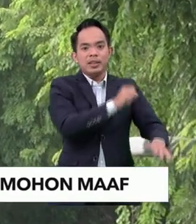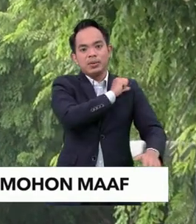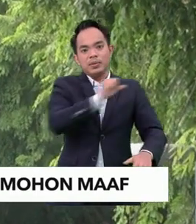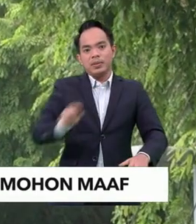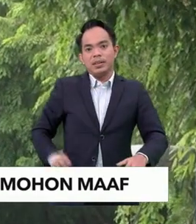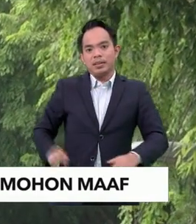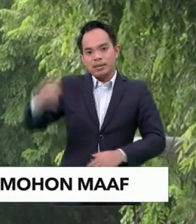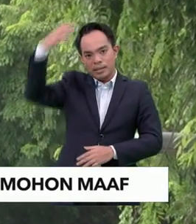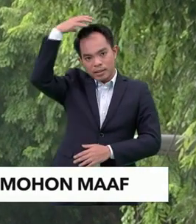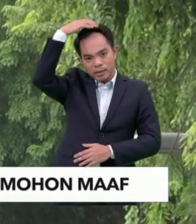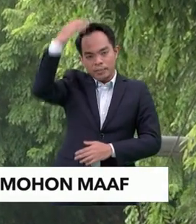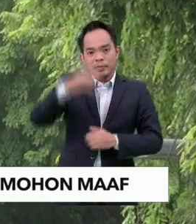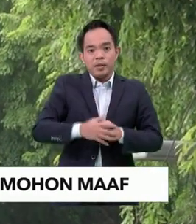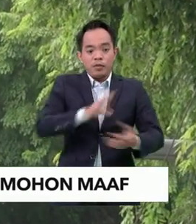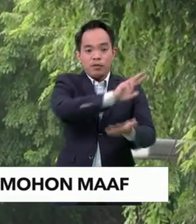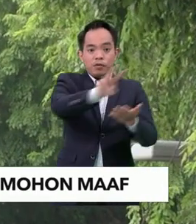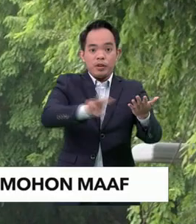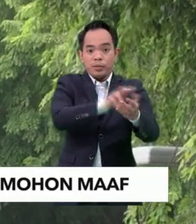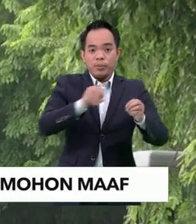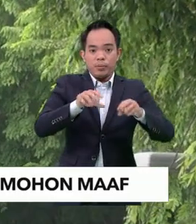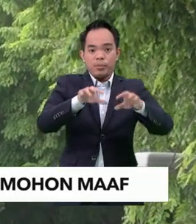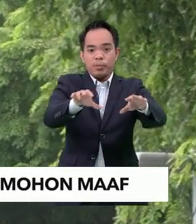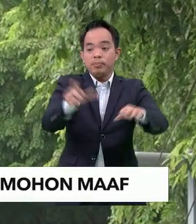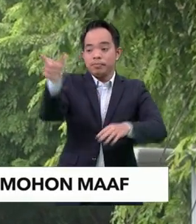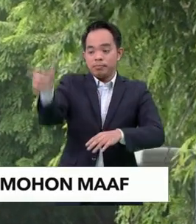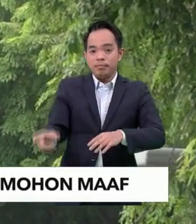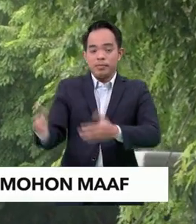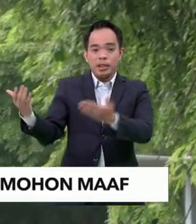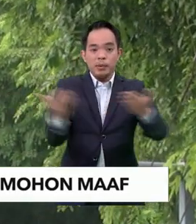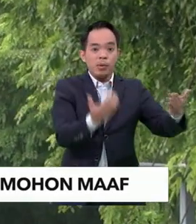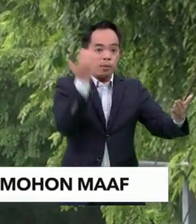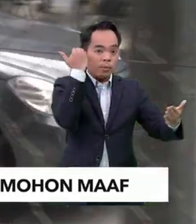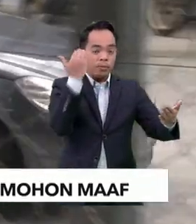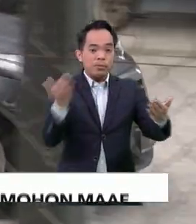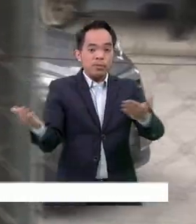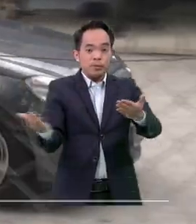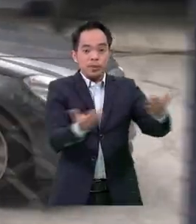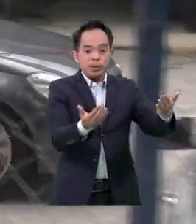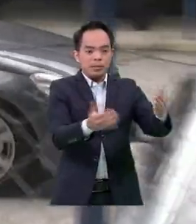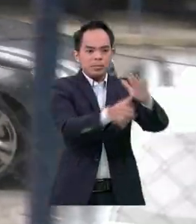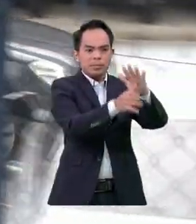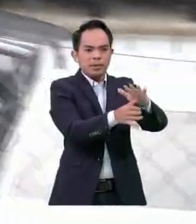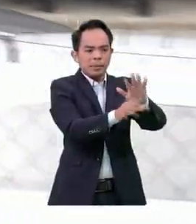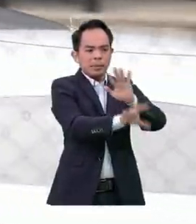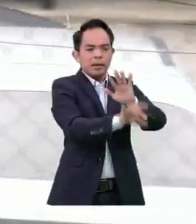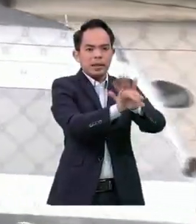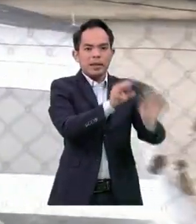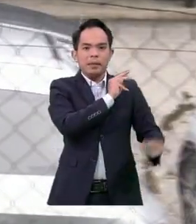selango menurut si video itu memaksa Nusi truk di dakwah meremehkan pelantikan Amirudin